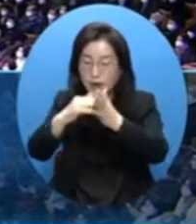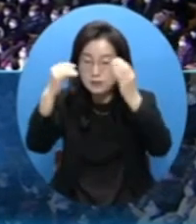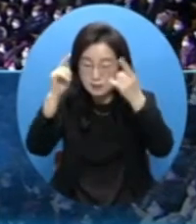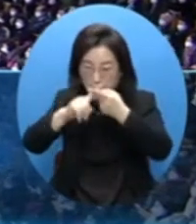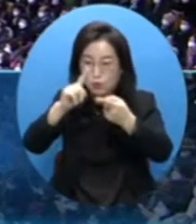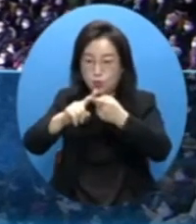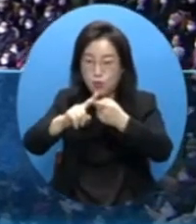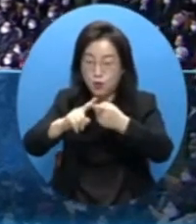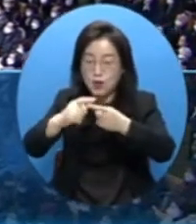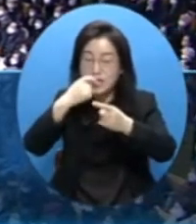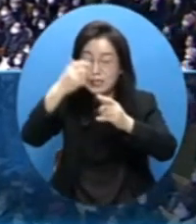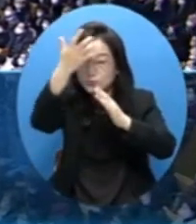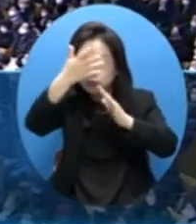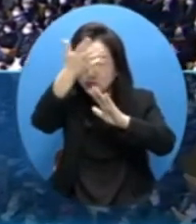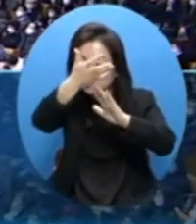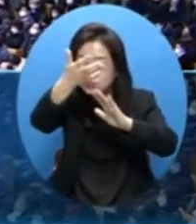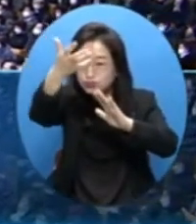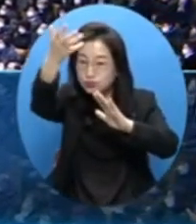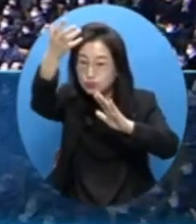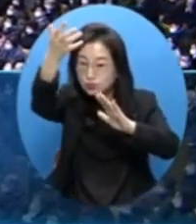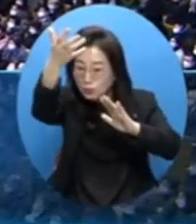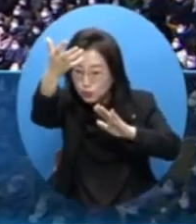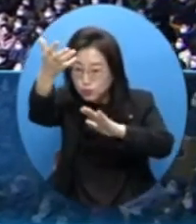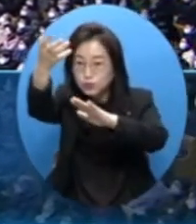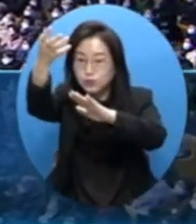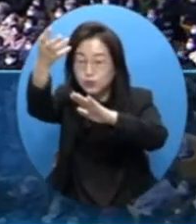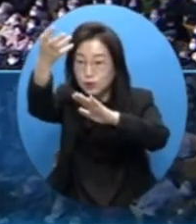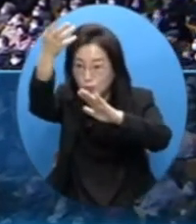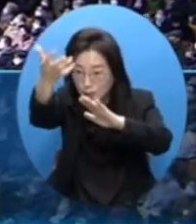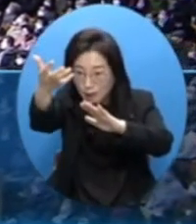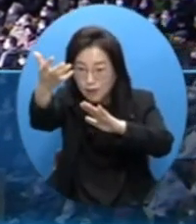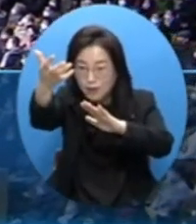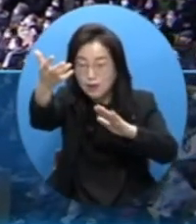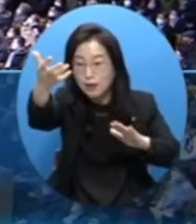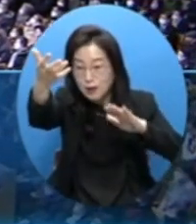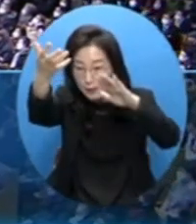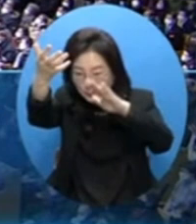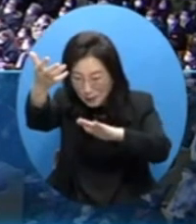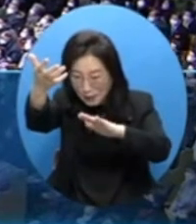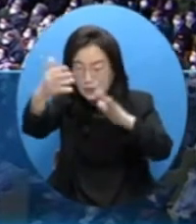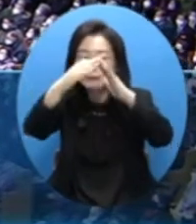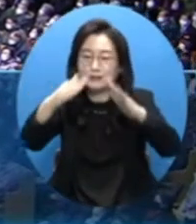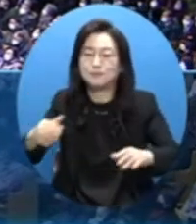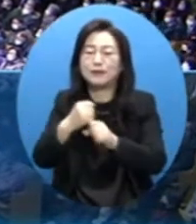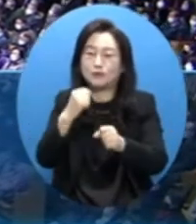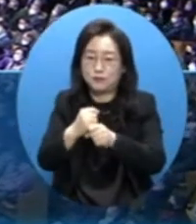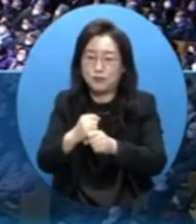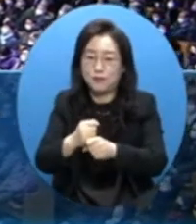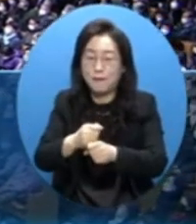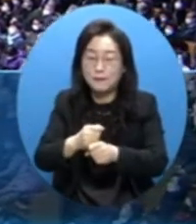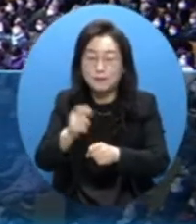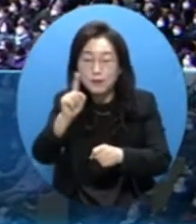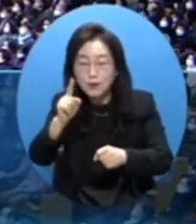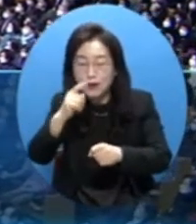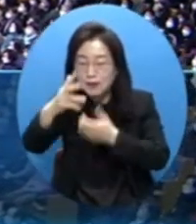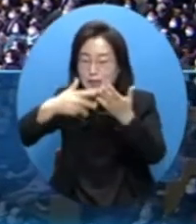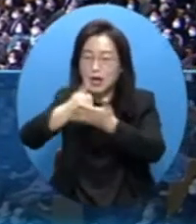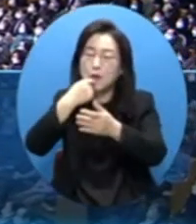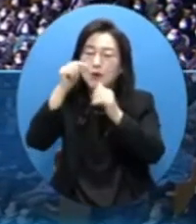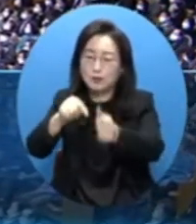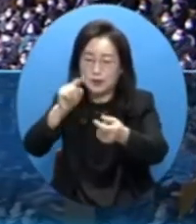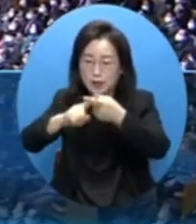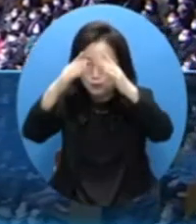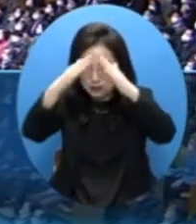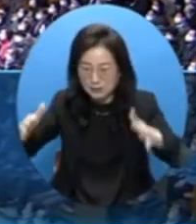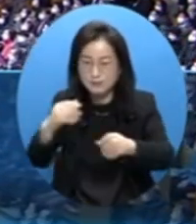성막에서 떠오르는 때에는 이스라엘 자손이 곧 행진하였고 구름이 머무른 곳에 이스라엘 자니 곧 그들이 야외 명령을 따라 진을